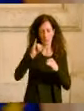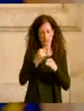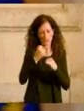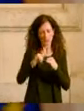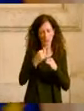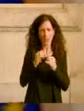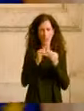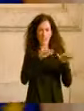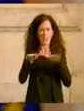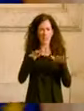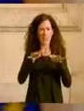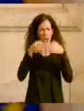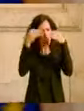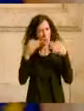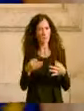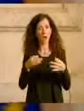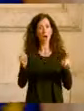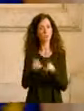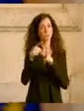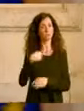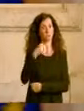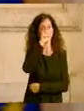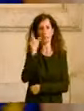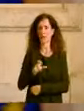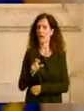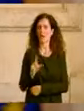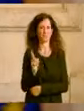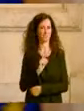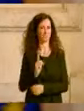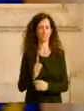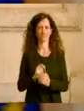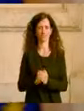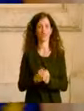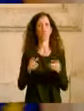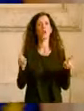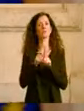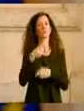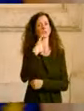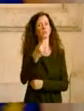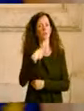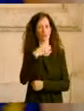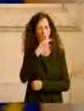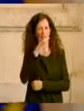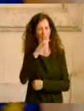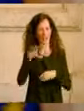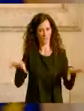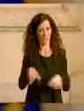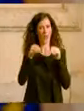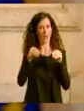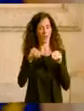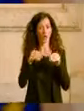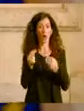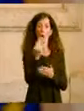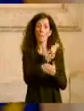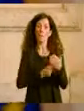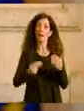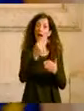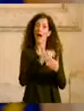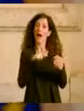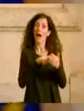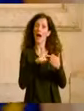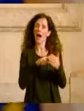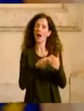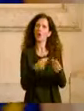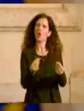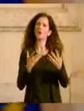puntuale. E anche questo, l'ho detto io stesso nel mio intervento iniziale, è anche questo piano che ci permette